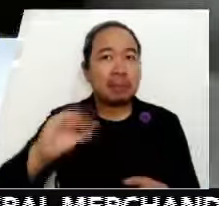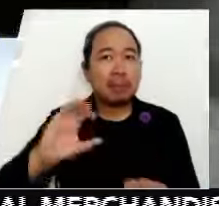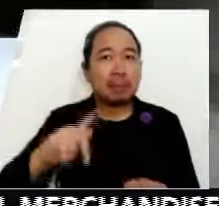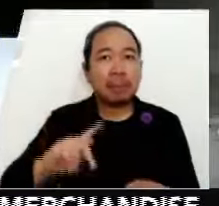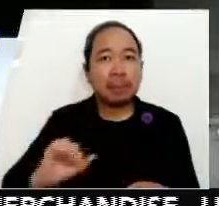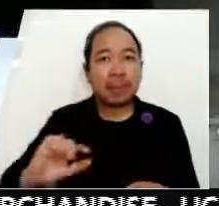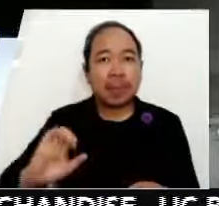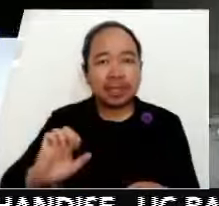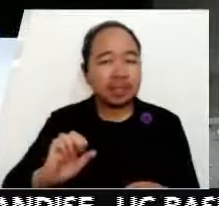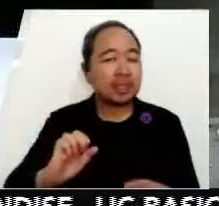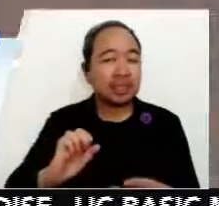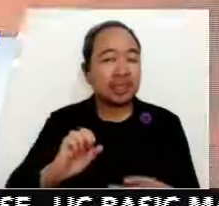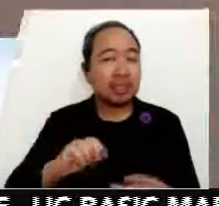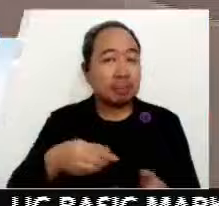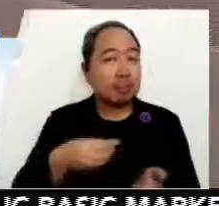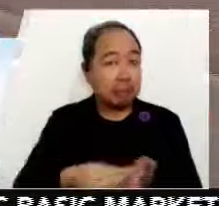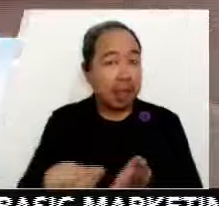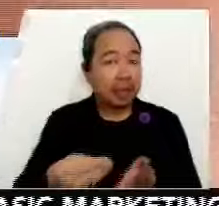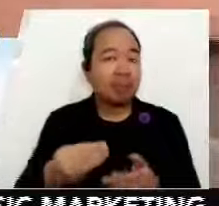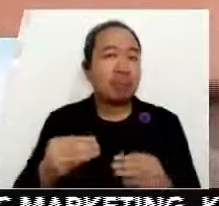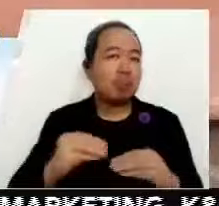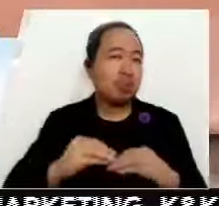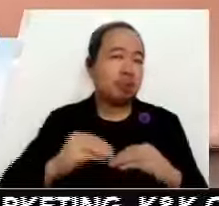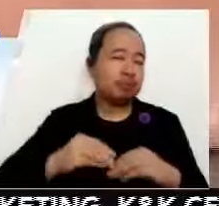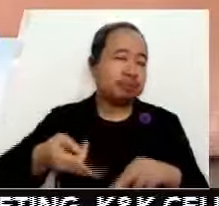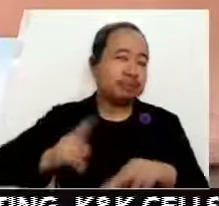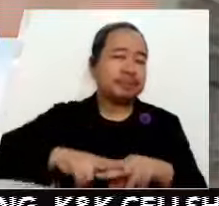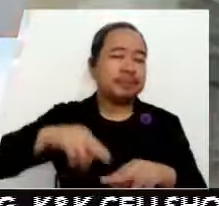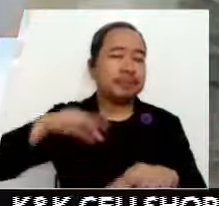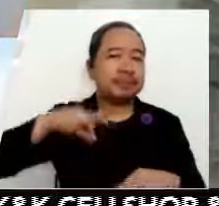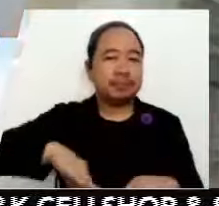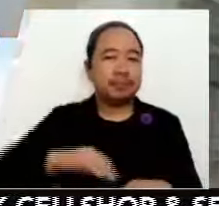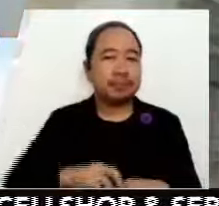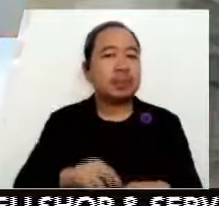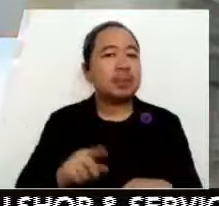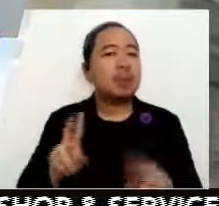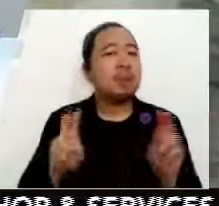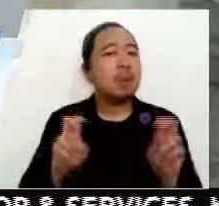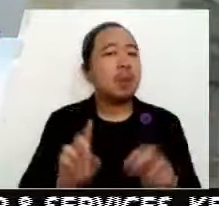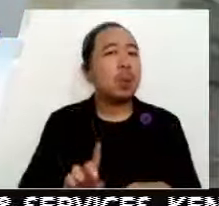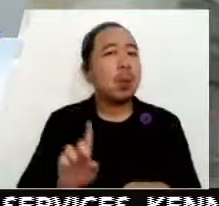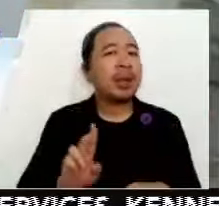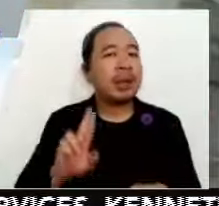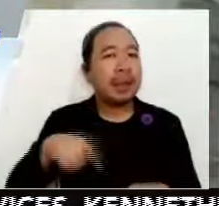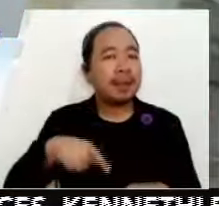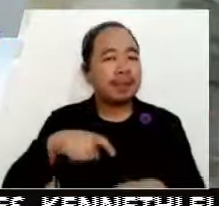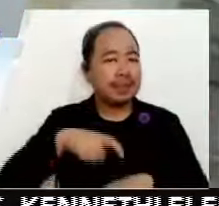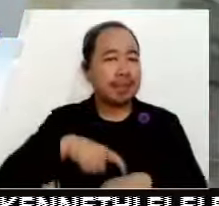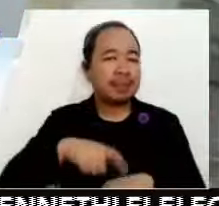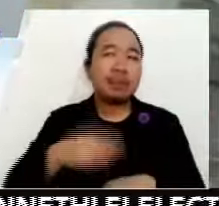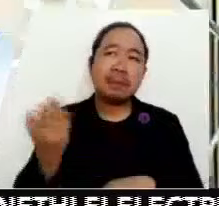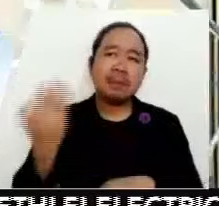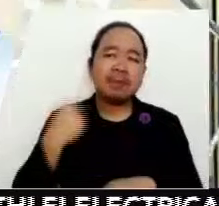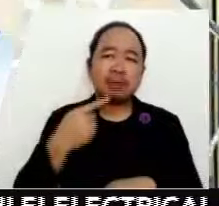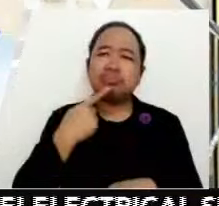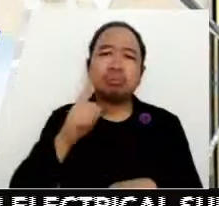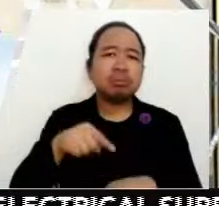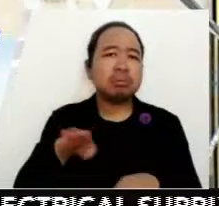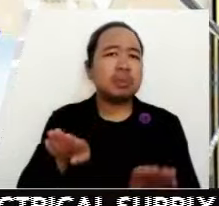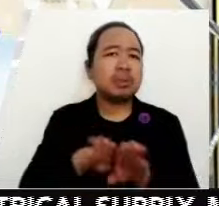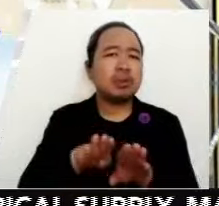bonuses. Ayon sa SEC, ang One Up Time ay dating Alpha Network na kanila ring ipinasarada sa kaparehong modus. Ito